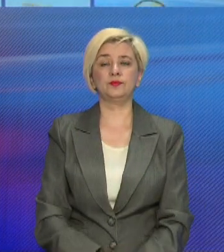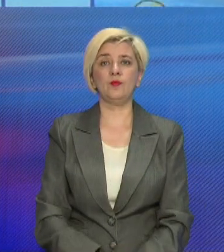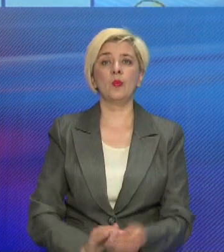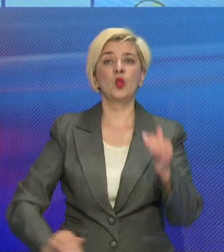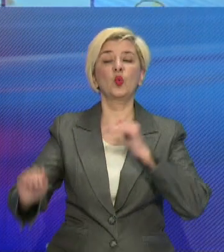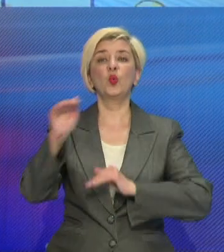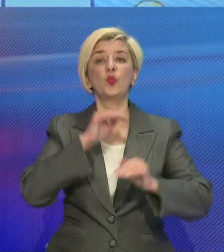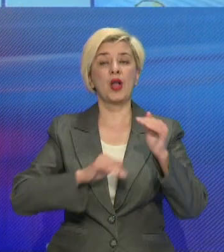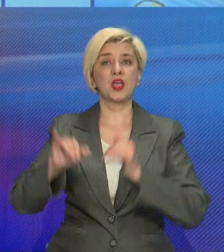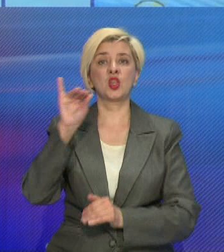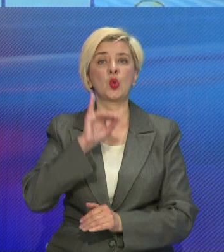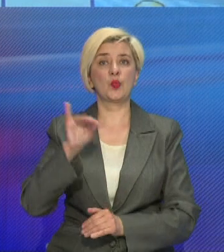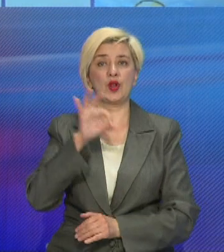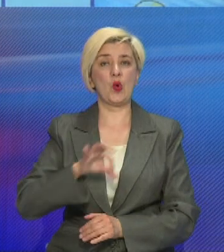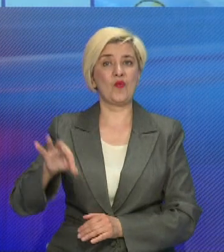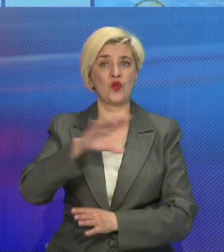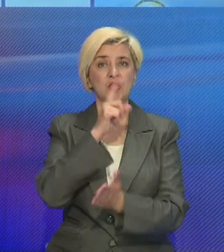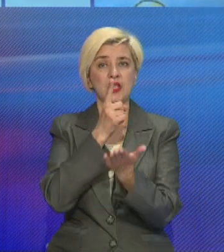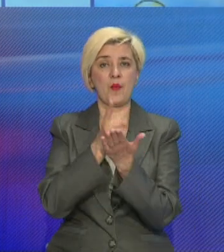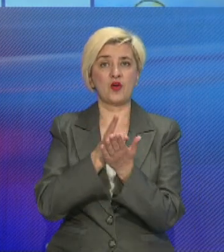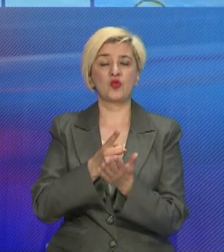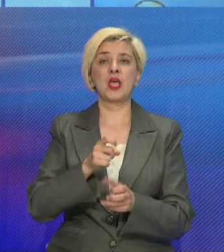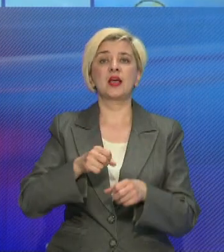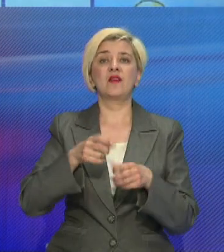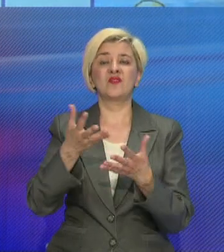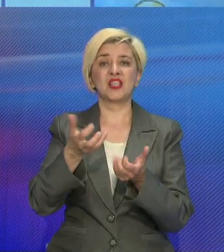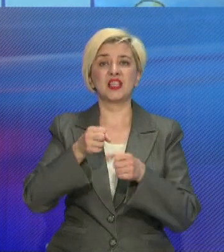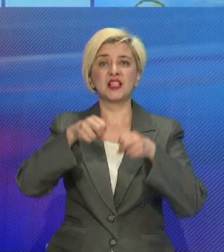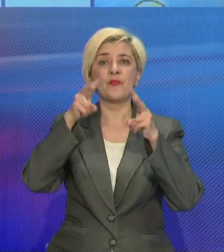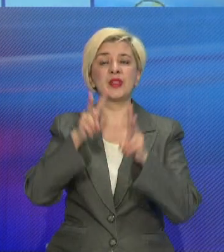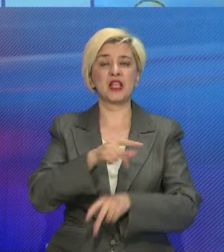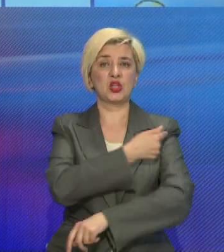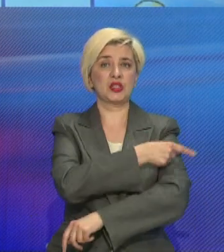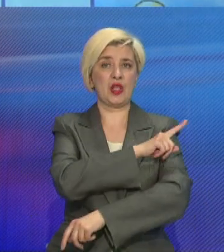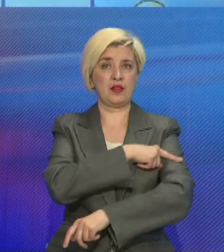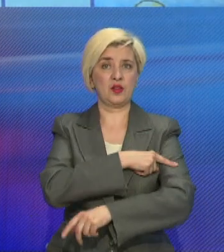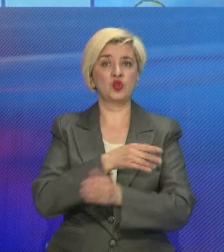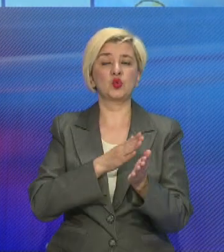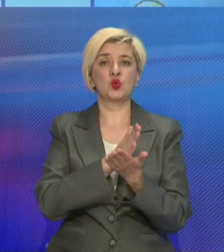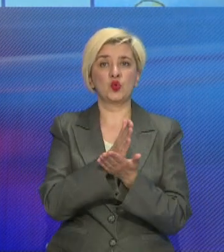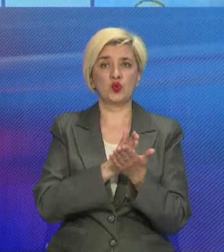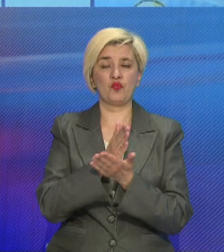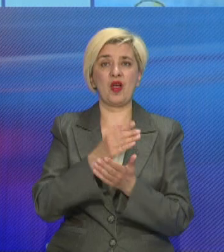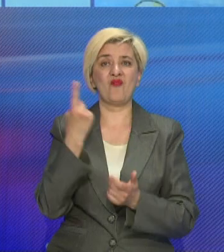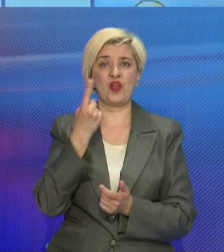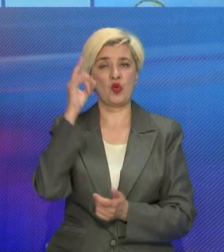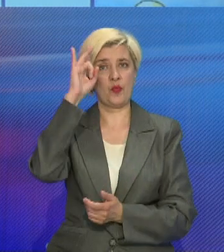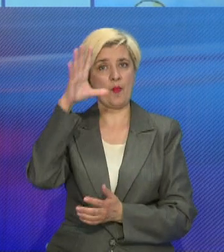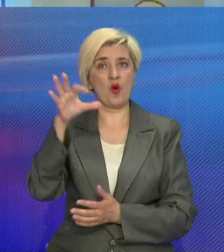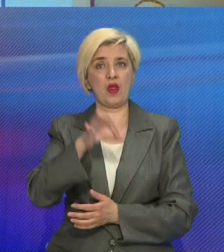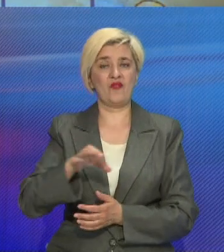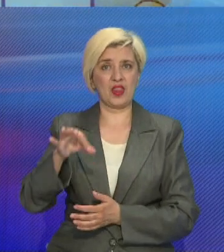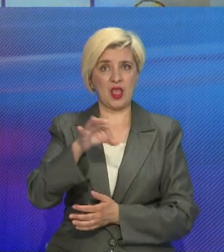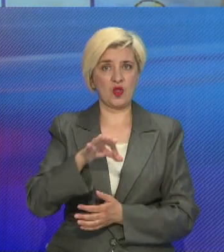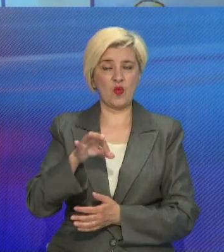Купанне на юбілейным возеры забаронена. Узятыя спецыялістамі санэпідслужбы ў адным з папулярных у гродзенцаў вадаёме пробы